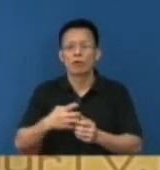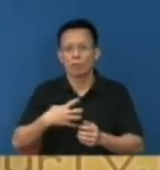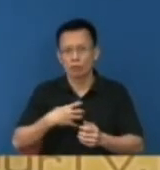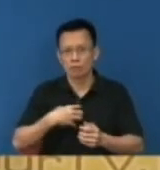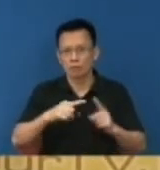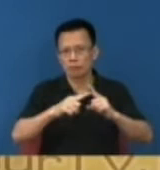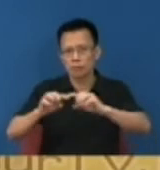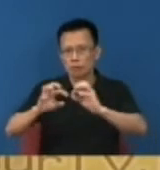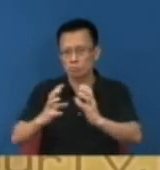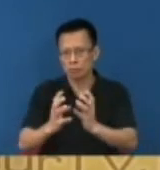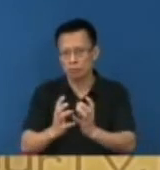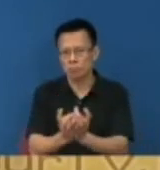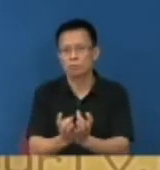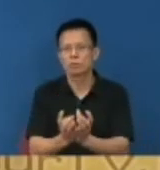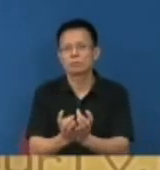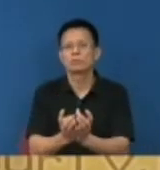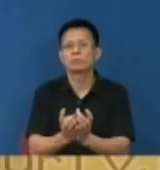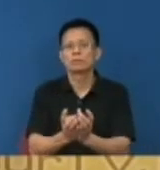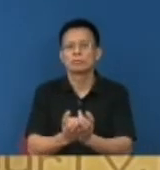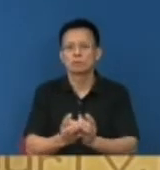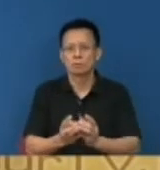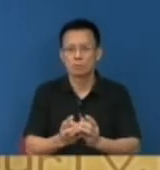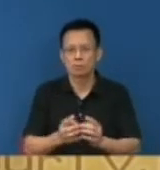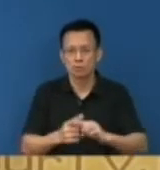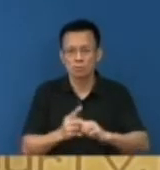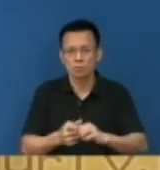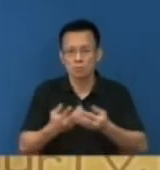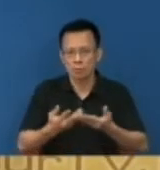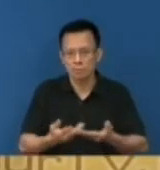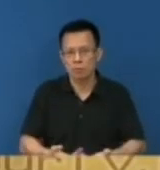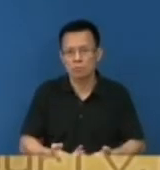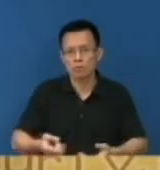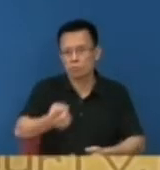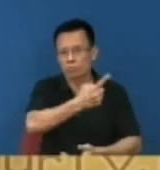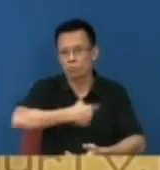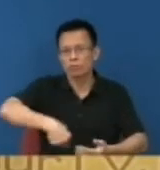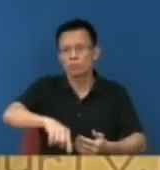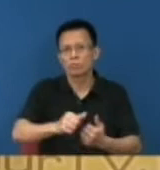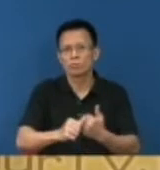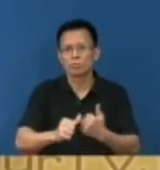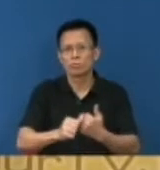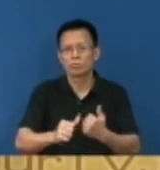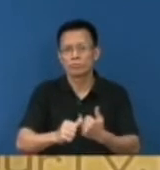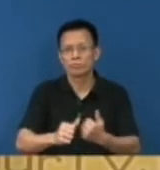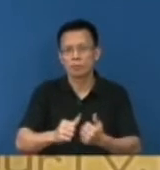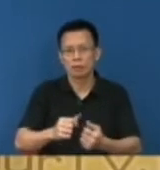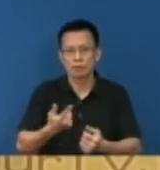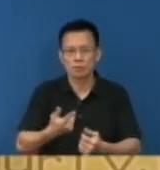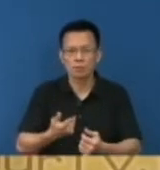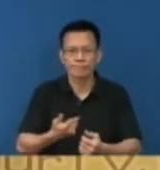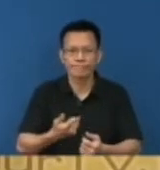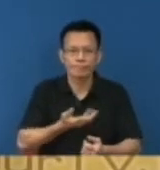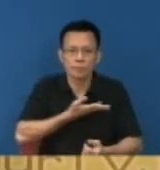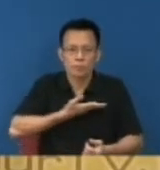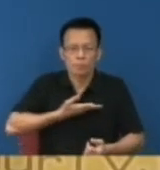民主黨即使是在這個今屆的區議會裡面就算能夠勉強維持到議